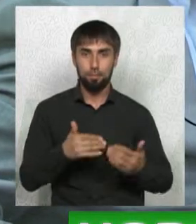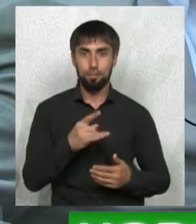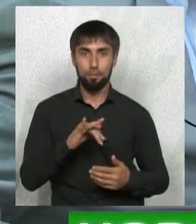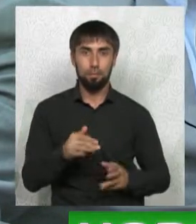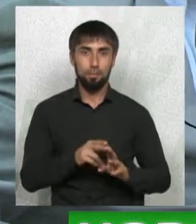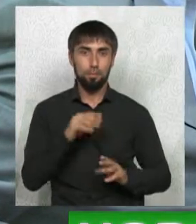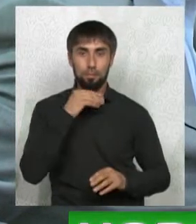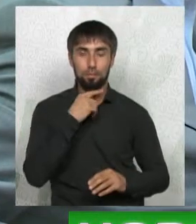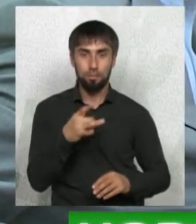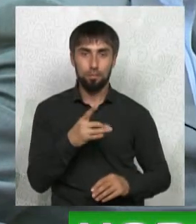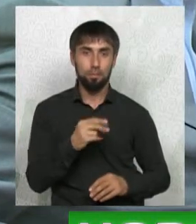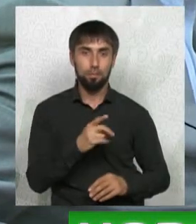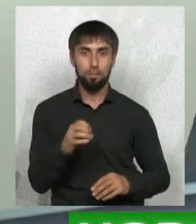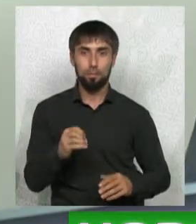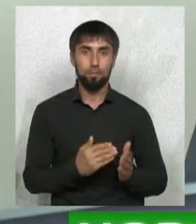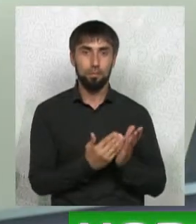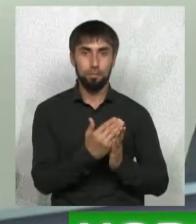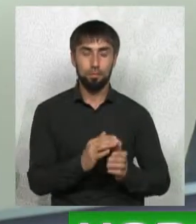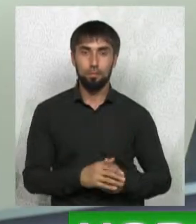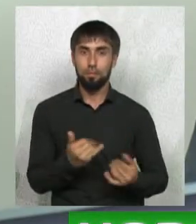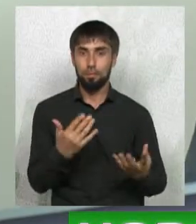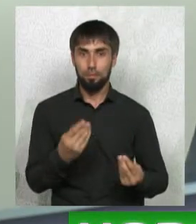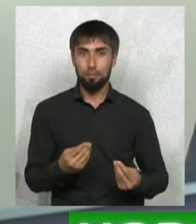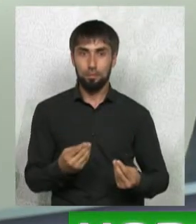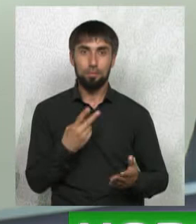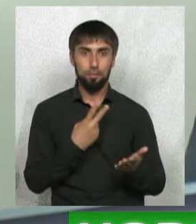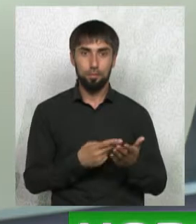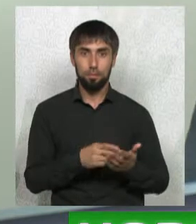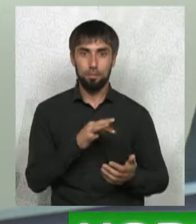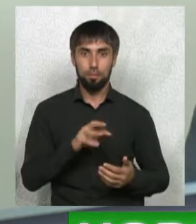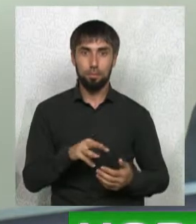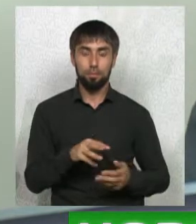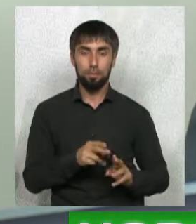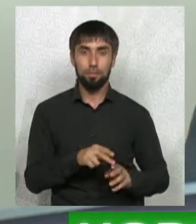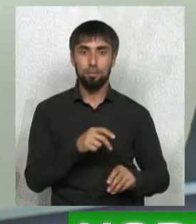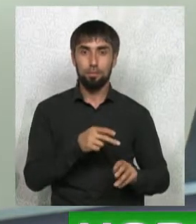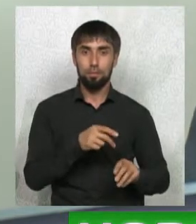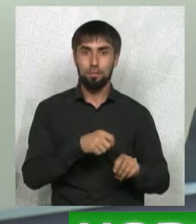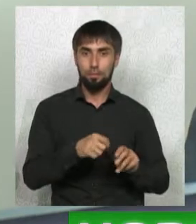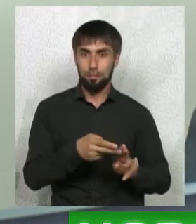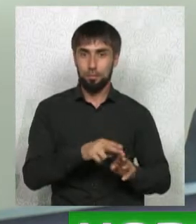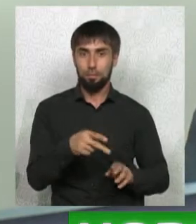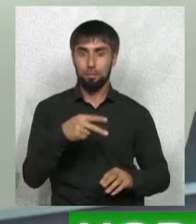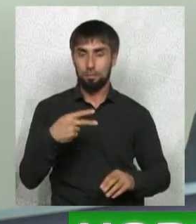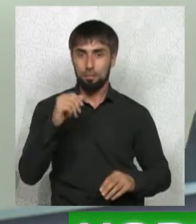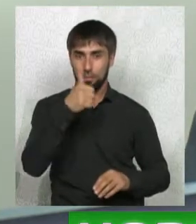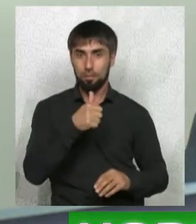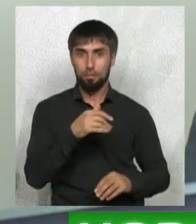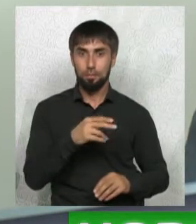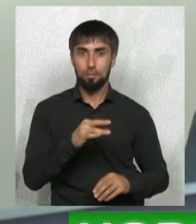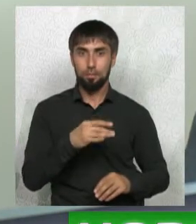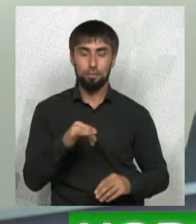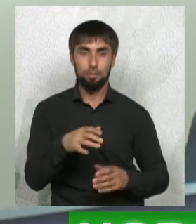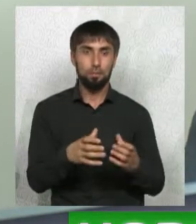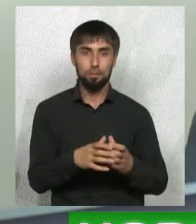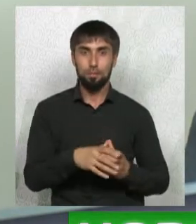экономики Ингушетии на более высокий. На сегодняшний день показатель объема инвестиций в основной капитал за 2020 год достигнут и